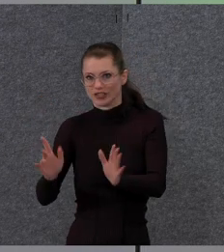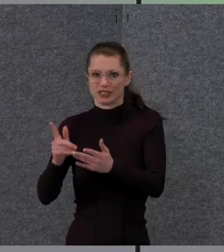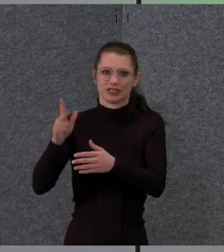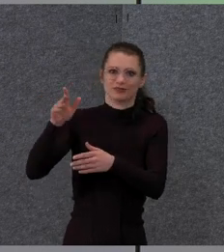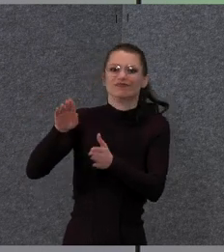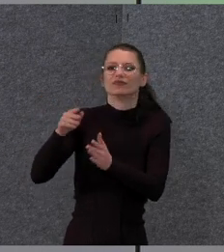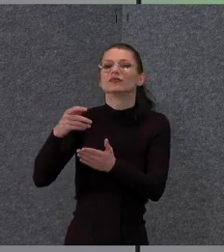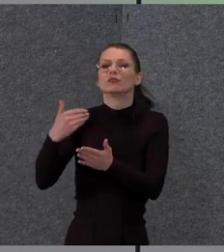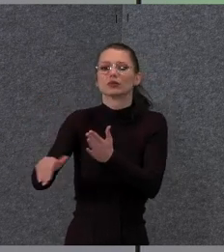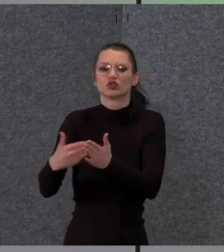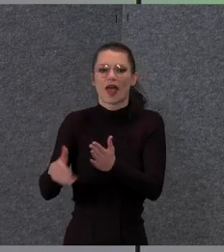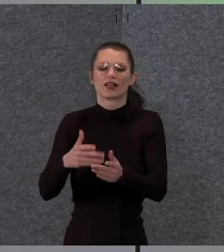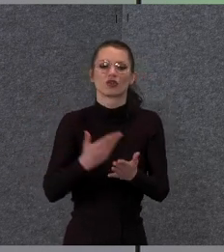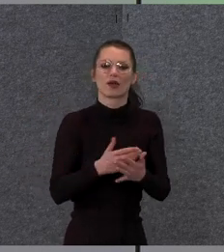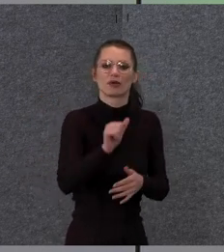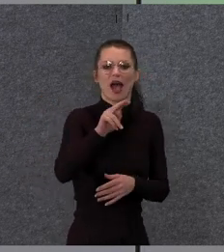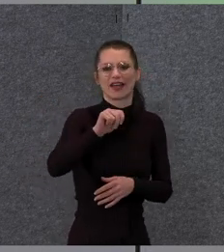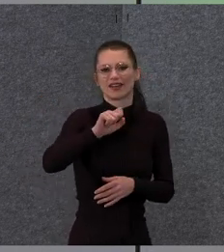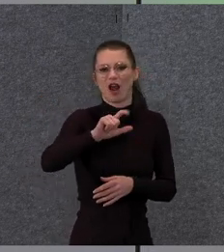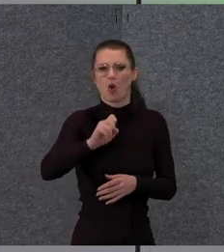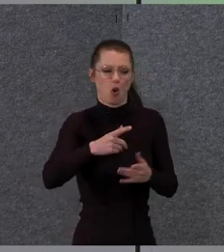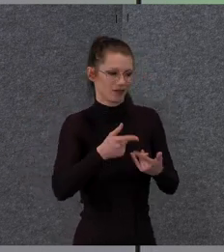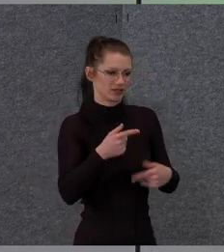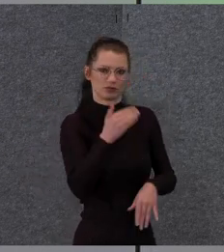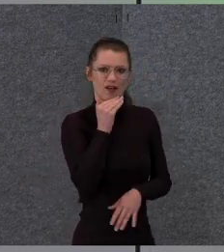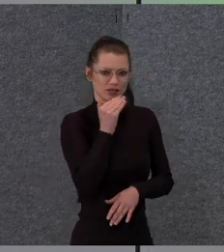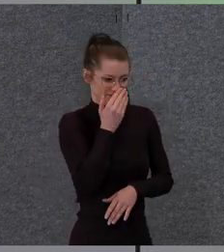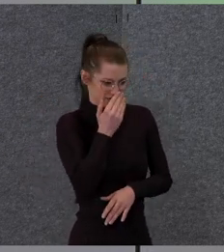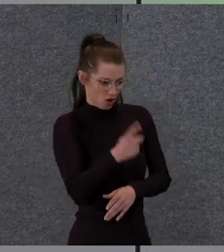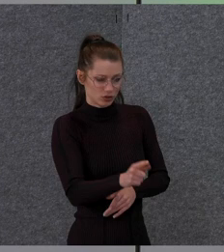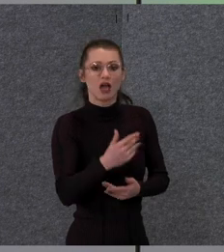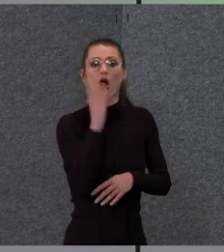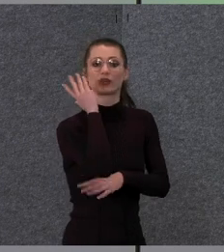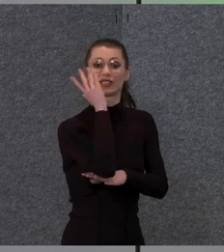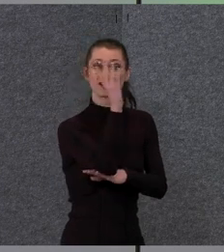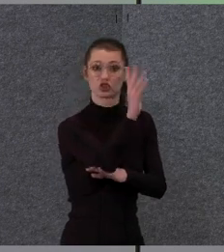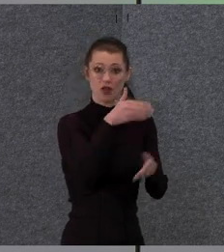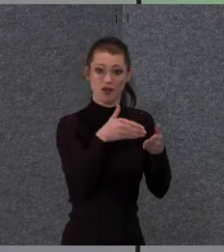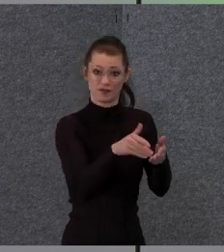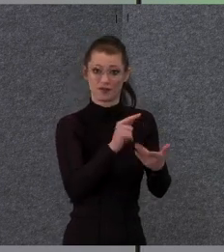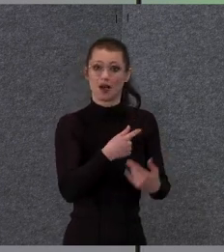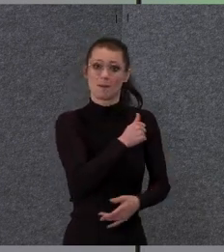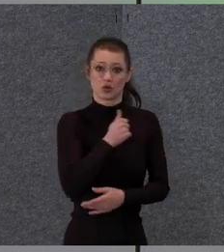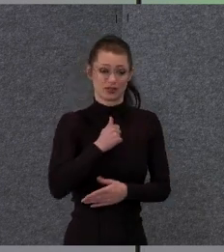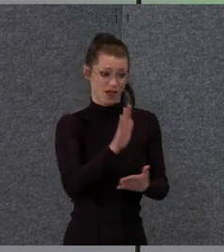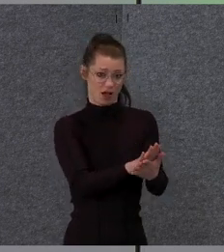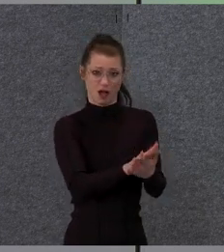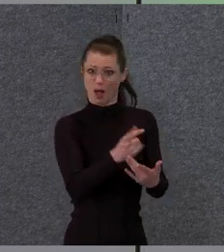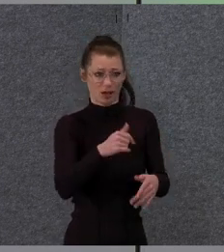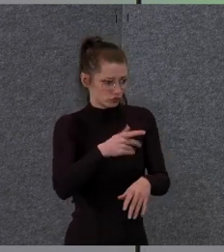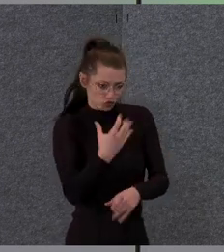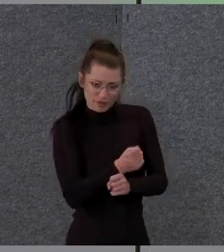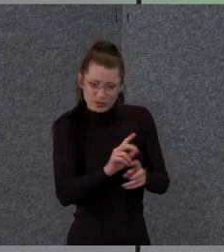analog gemacht, schauen wir mal, was ist zu Wasser passiert. Da gibt es ein Segelschiff, was der Bundesmarine gehört und nicht mal das kriegen die hin, zu